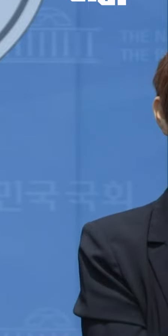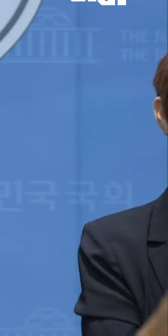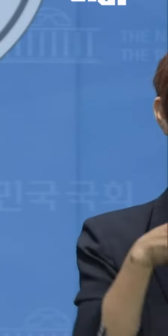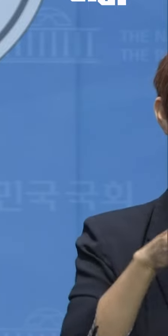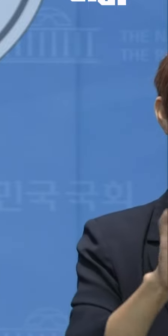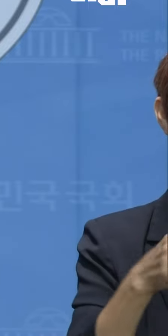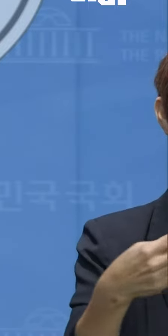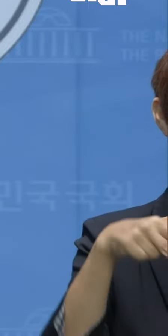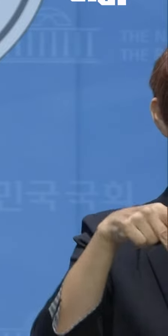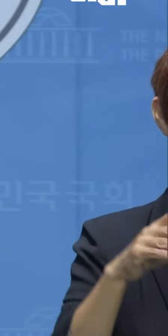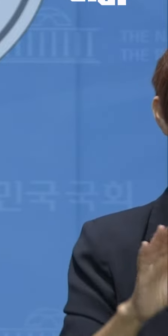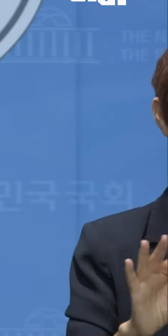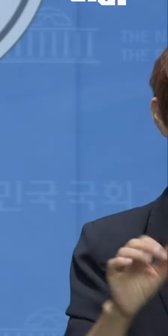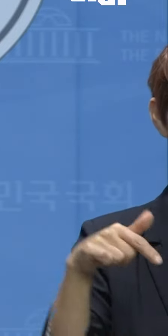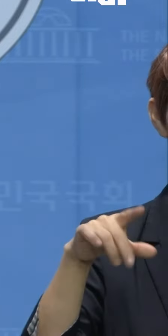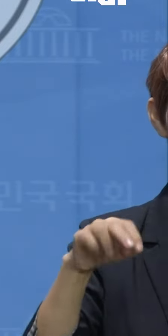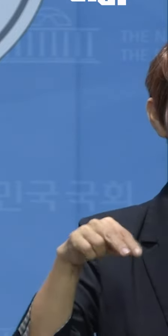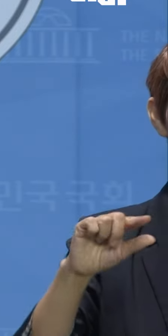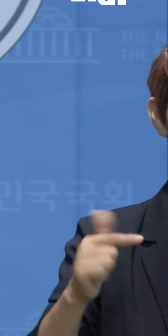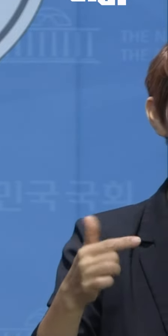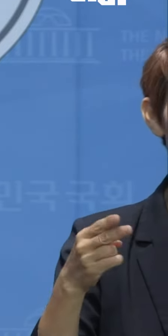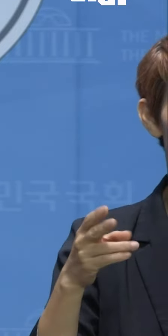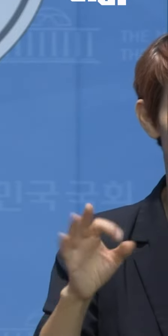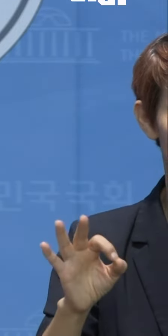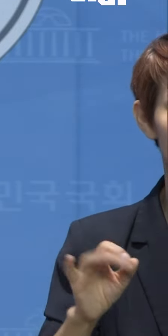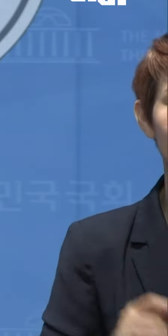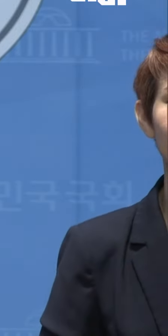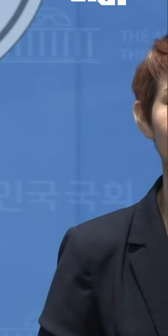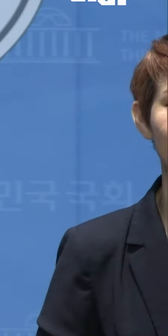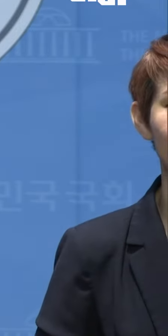강대식 강선영 유용원 임종 이상입니다